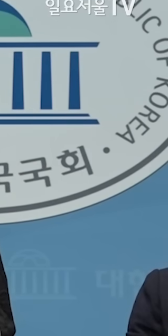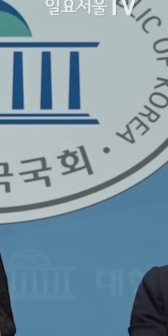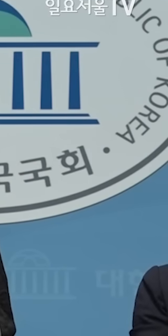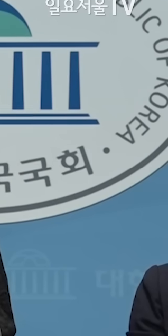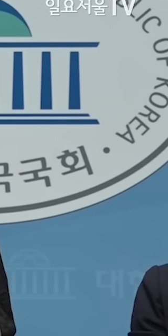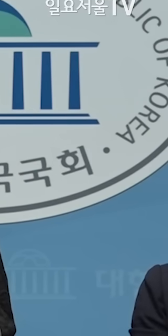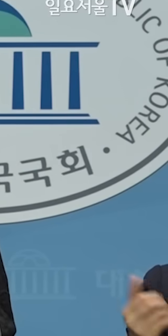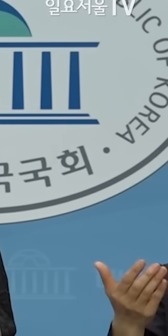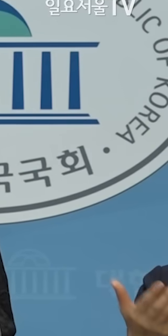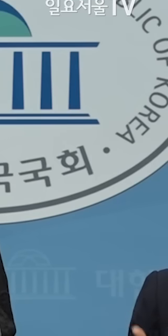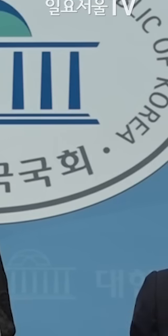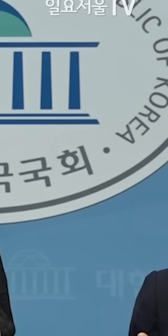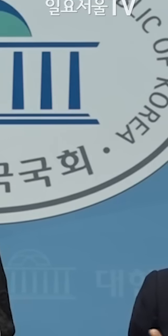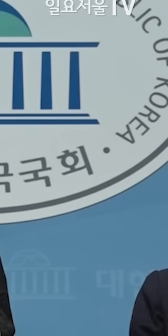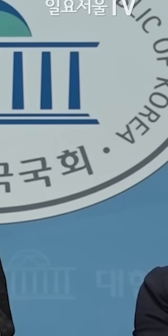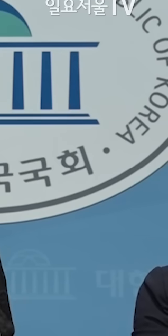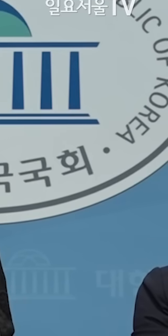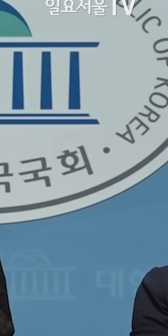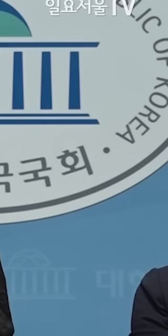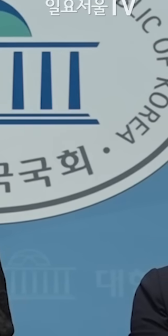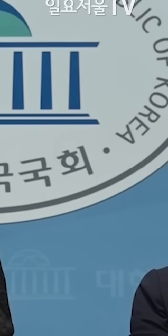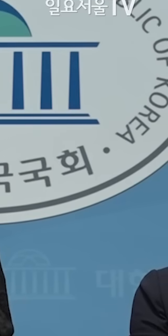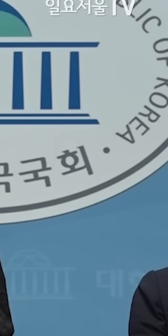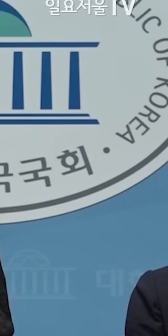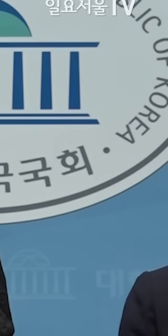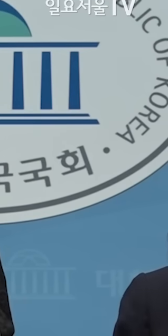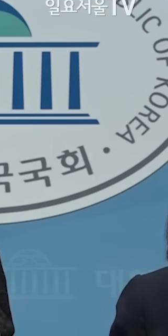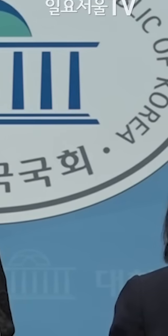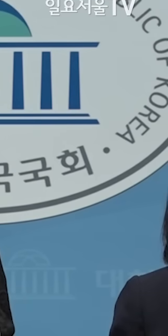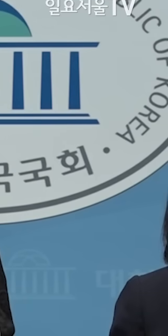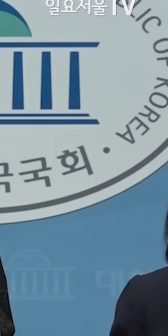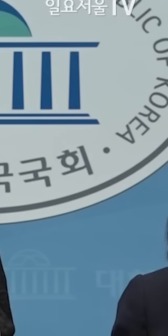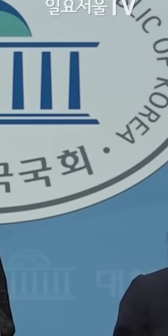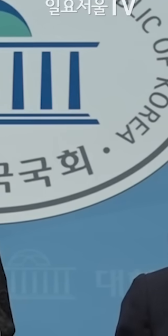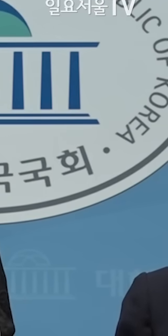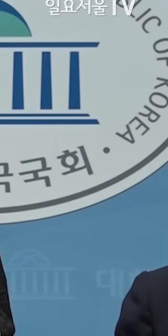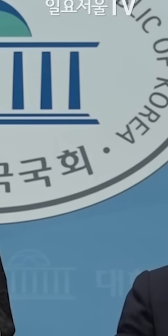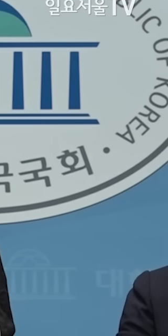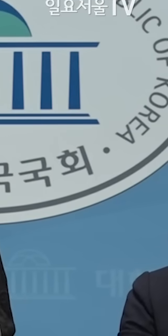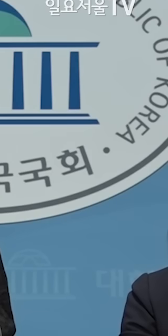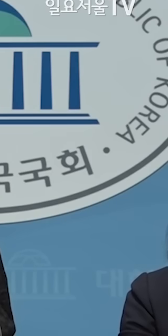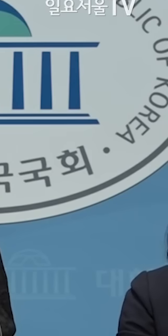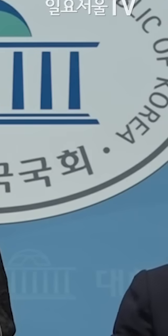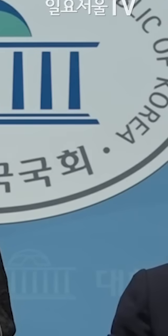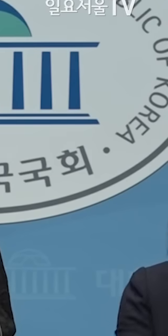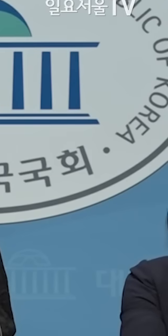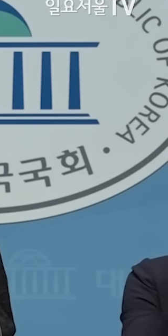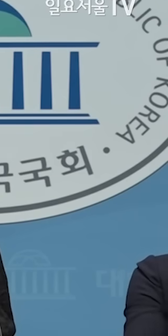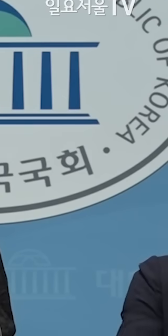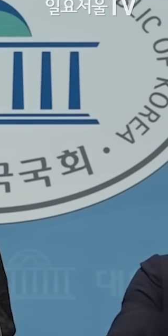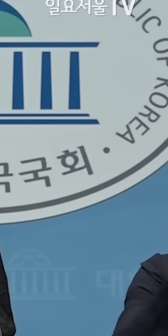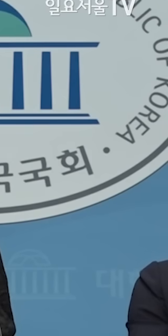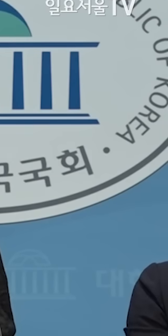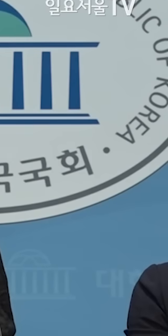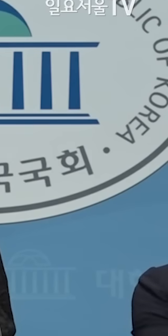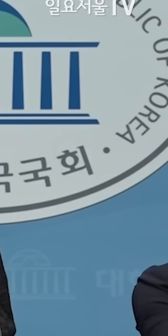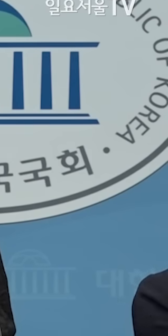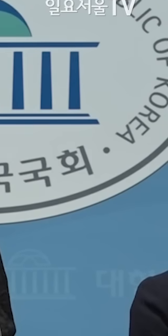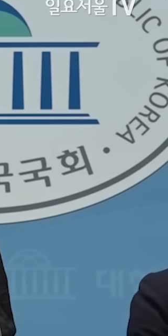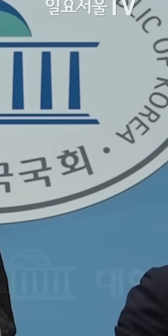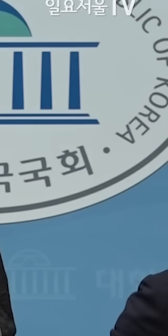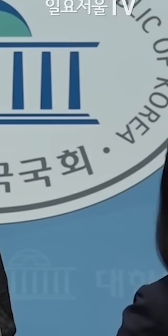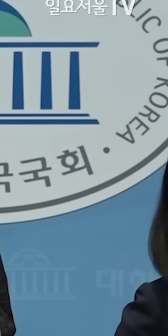양하는 것보다는 기 하는 것보다 더한 최악은 없습니다 썩은 것은 이들의